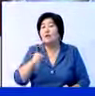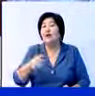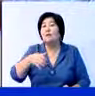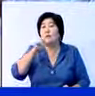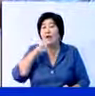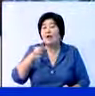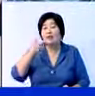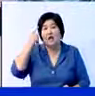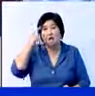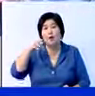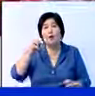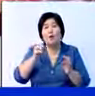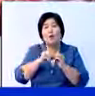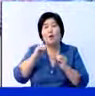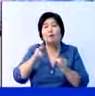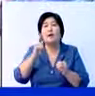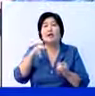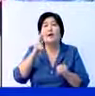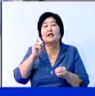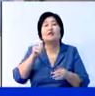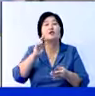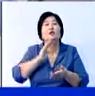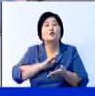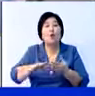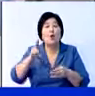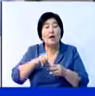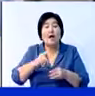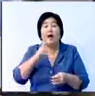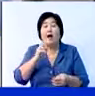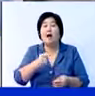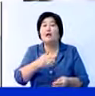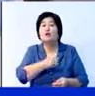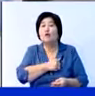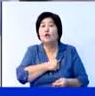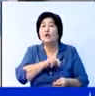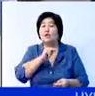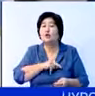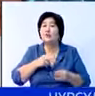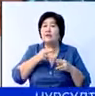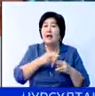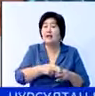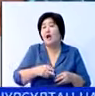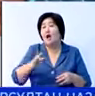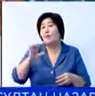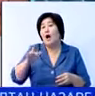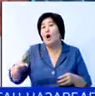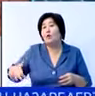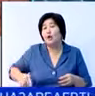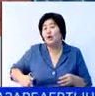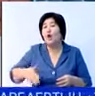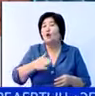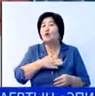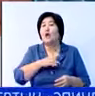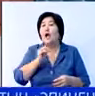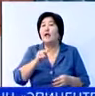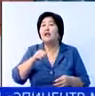ішкенде миының 10 мың клеткасын жоғалтады екен. Ол қан арқылы жүрек бұлшықеттерінің жұмысын әлсіретіп, бауыр циррозы мен жүрек